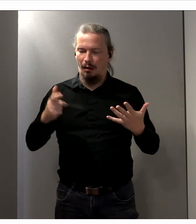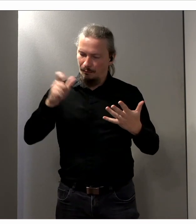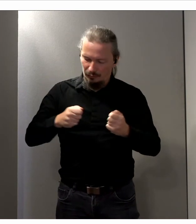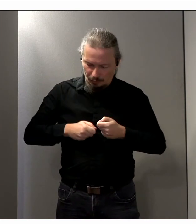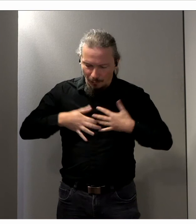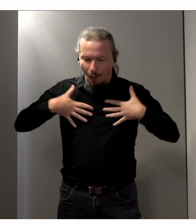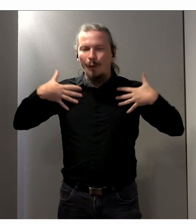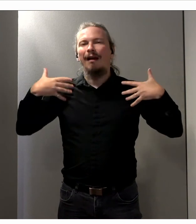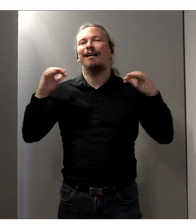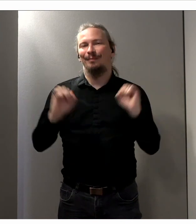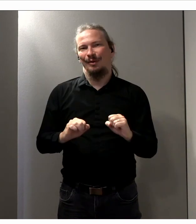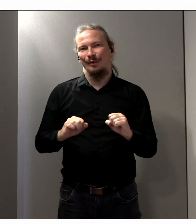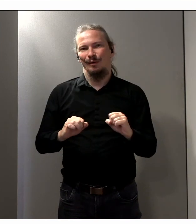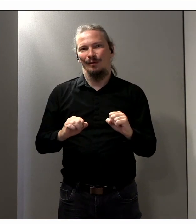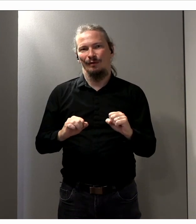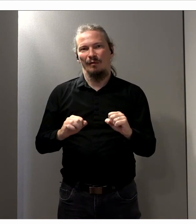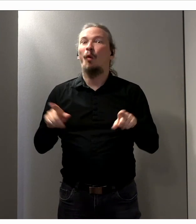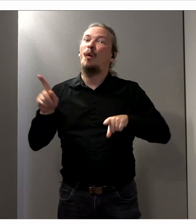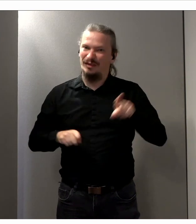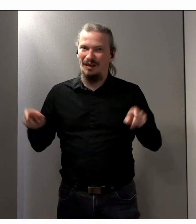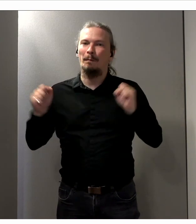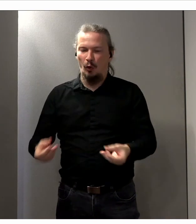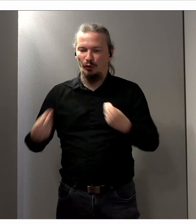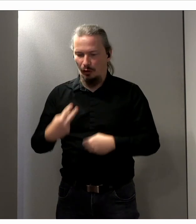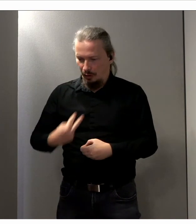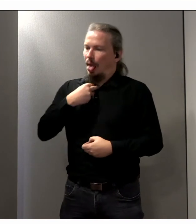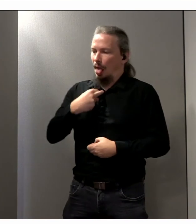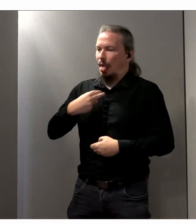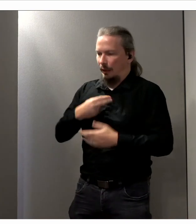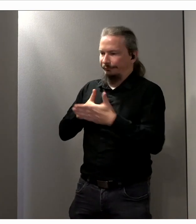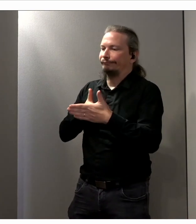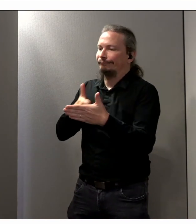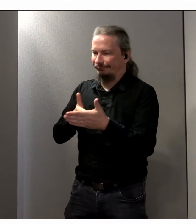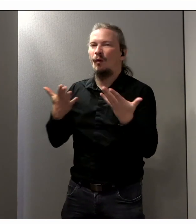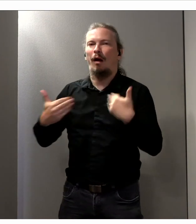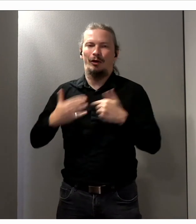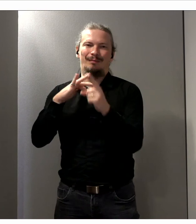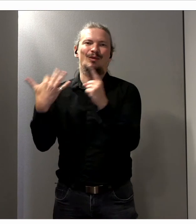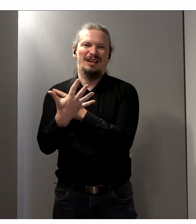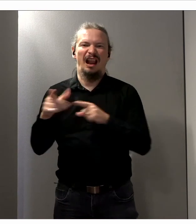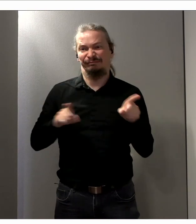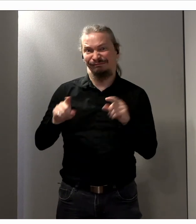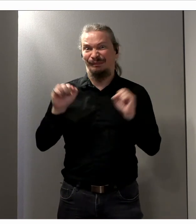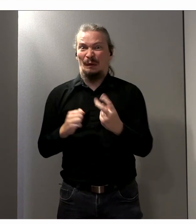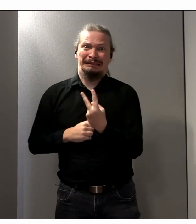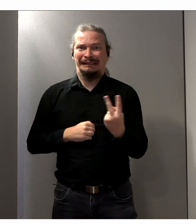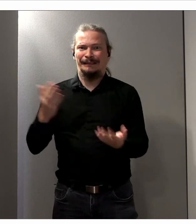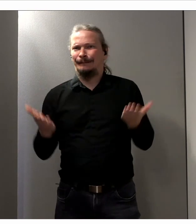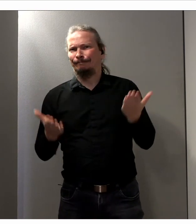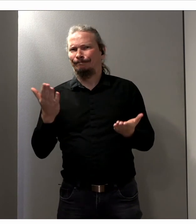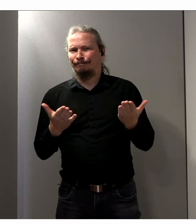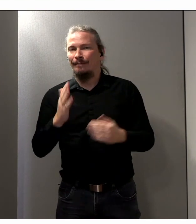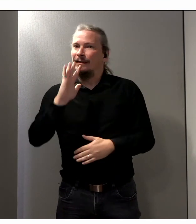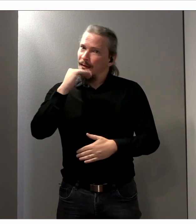d'émancipation et d'épanouissement, tout autant qu'un frein et un véritable handicap social. C'est pourquoi il me paraît indispensable